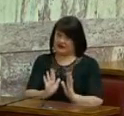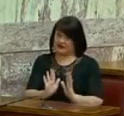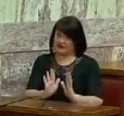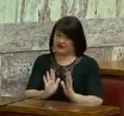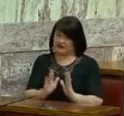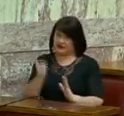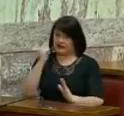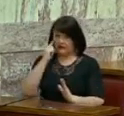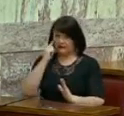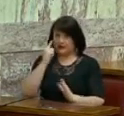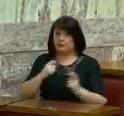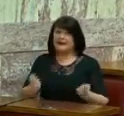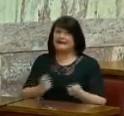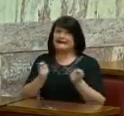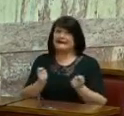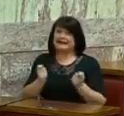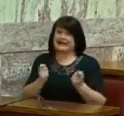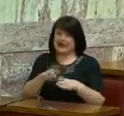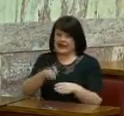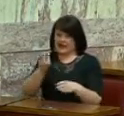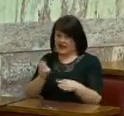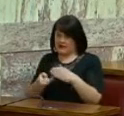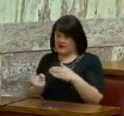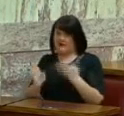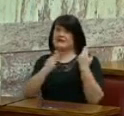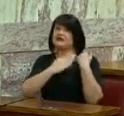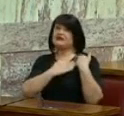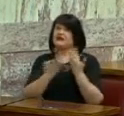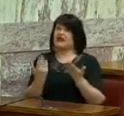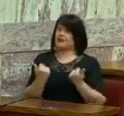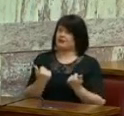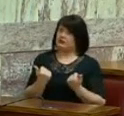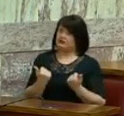συνεννοούμαστε. Απέχετε της ευθύνης.